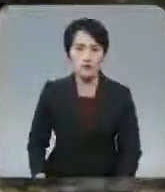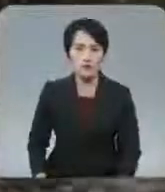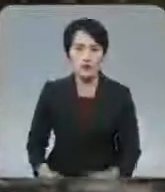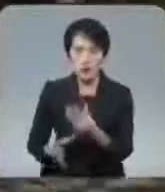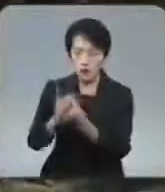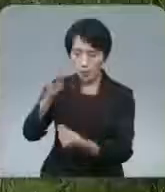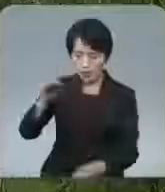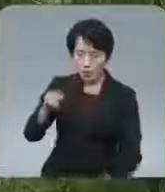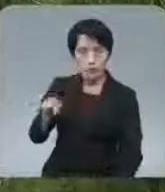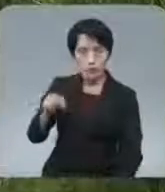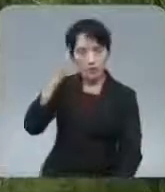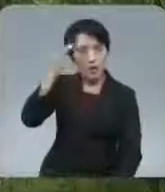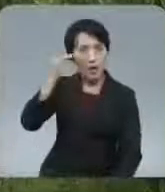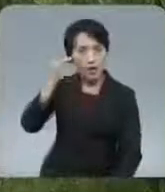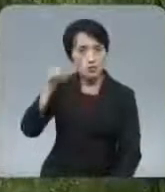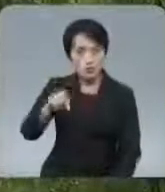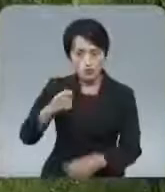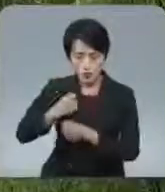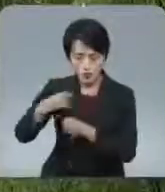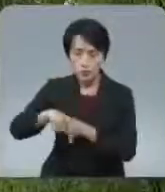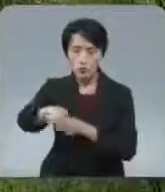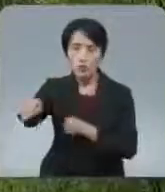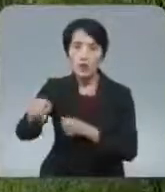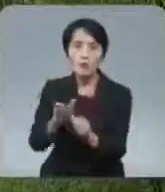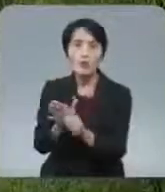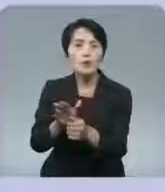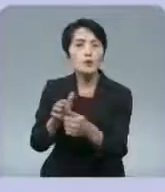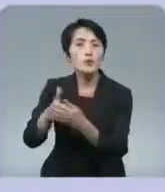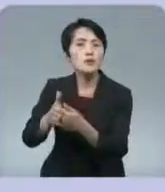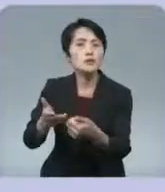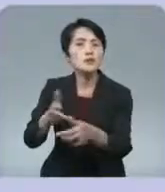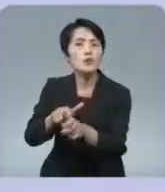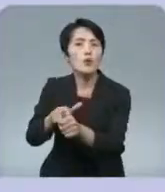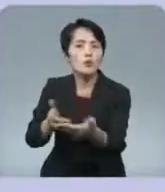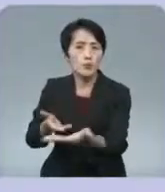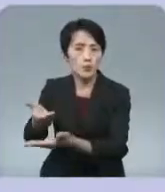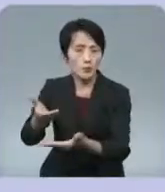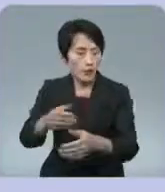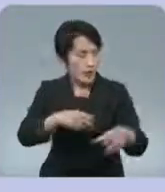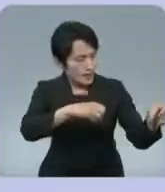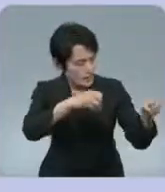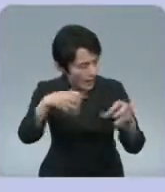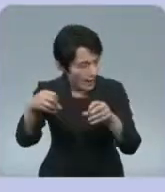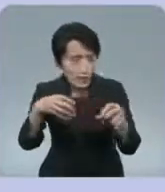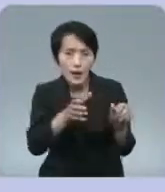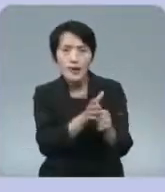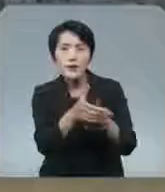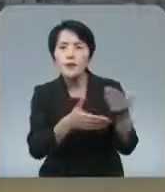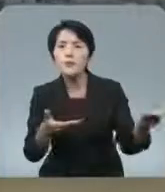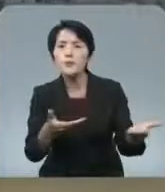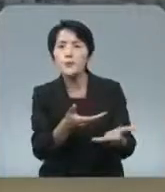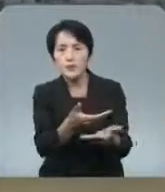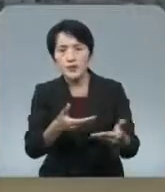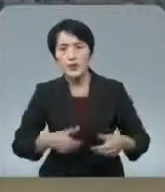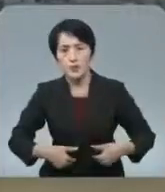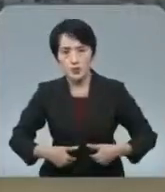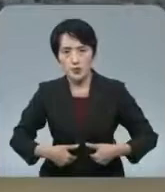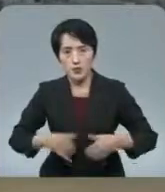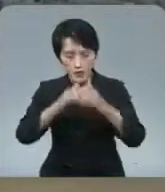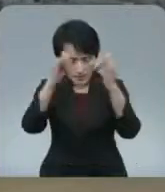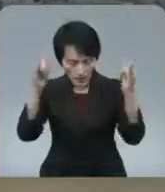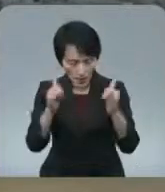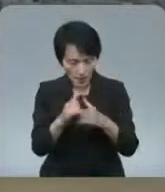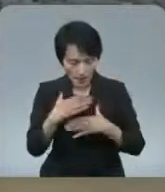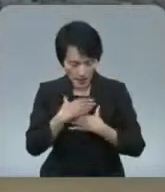の確保だと正当化するのは二重基準だとして撤回を求めていて今回の飛翔体の発射は